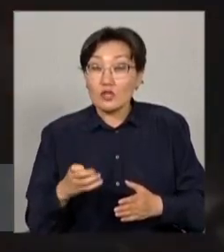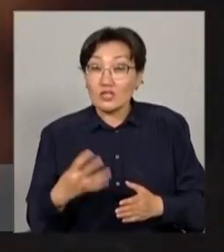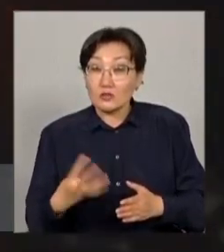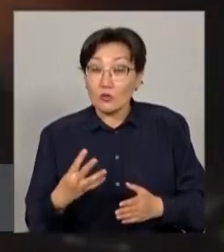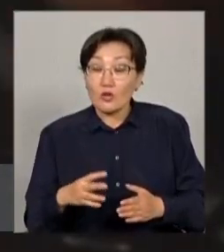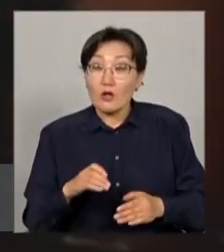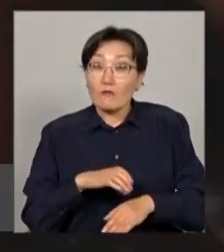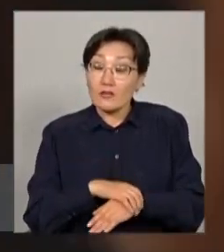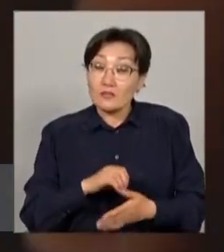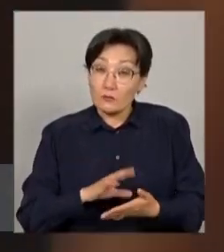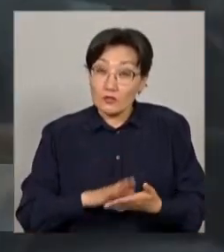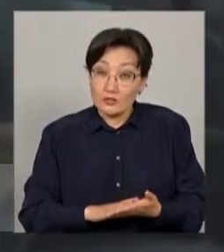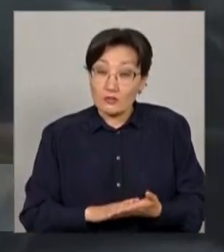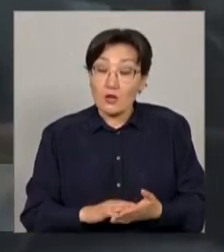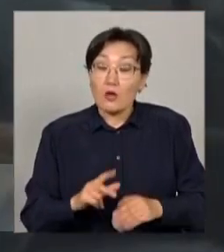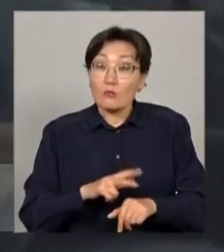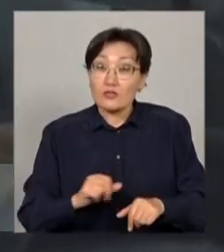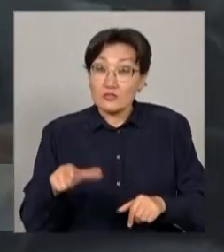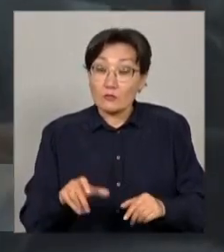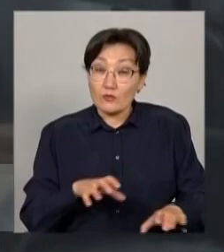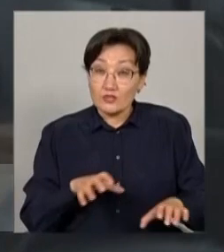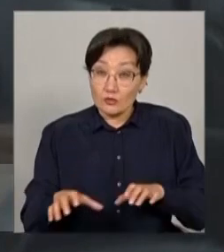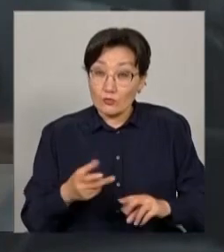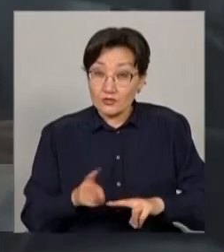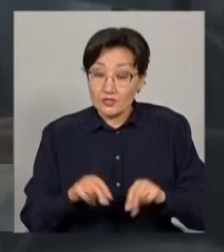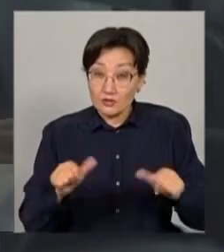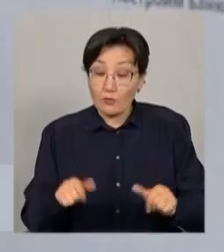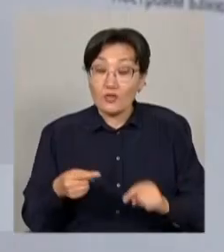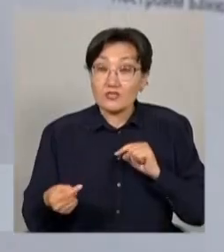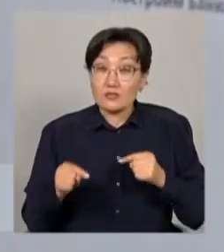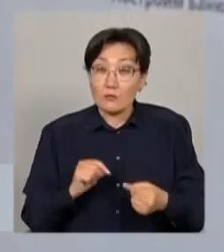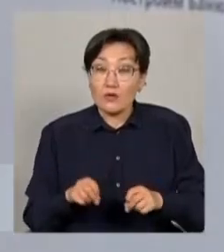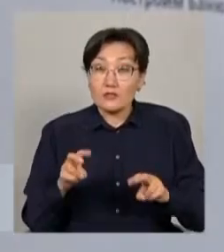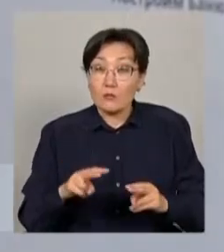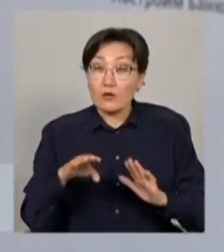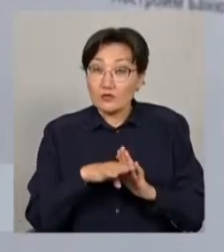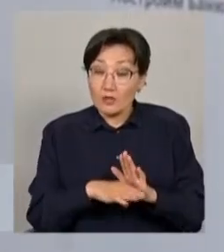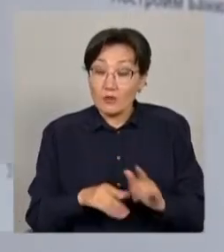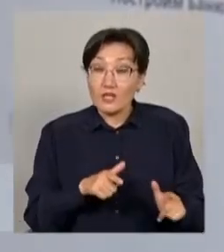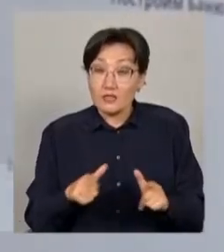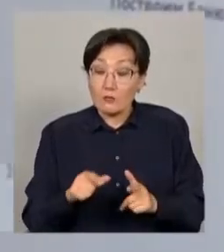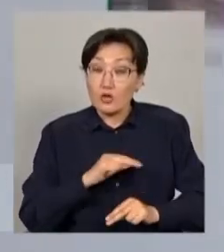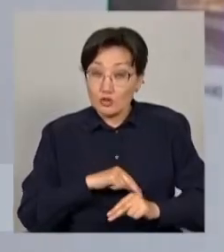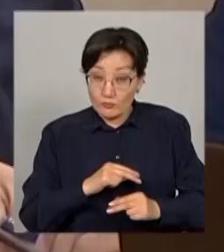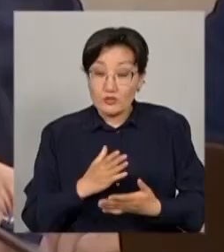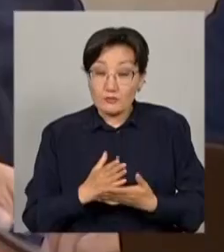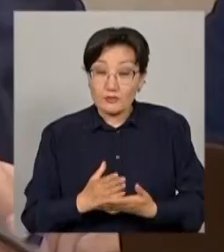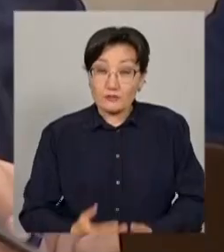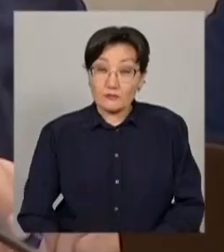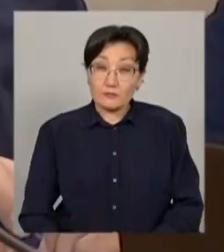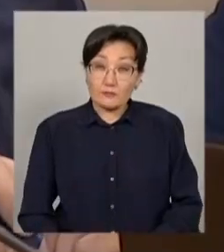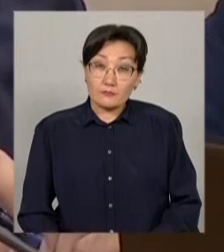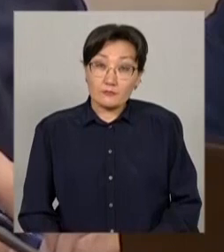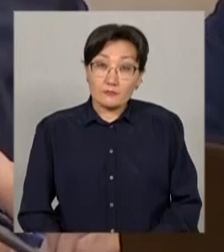20444 іс тіркелген. Қазір полицейлер алаяқтықтың осы түріне қарсы арнайы бағдарлама дайындап жұмыс істеп жатыр екен.